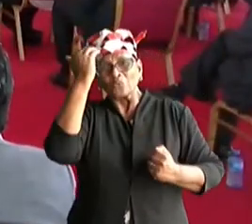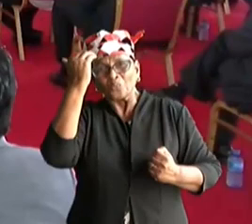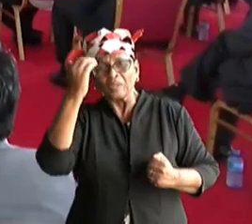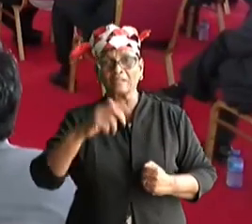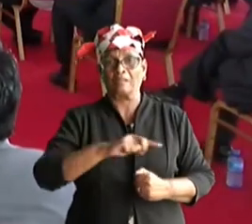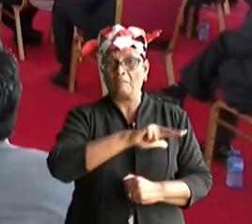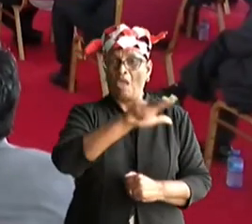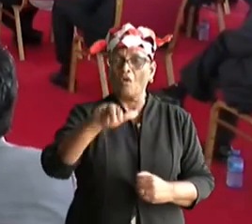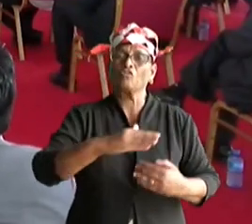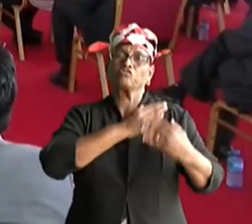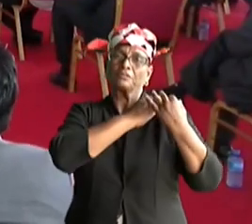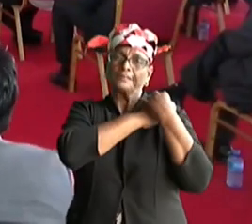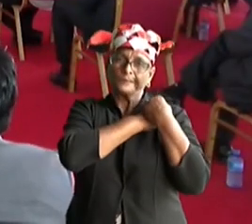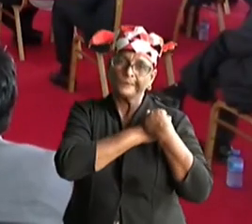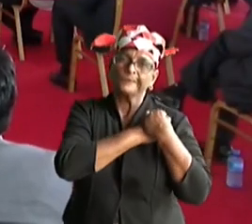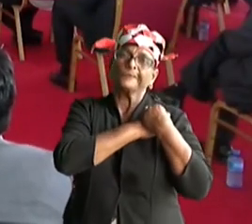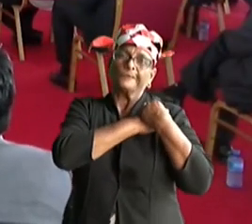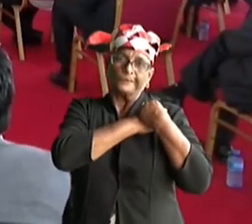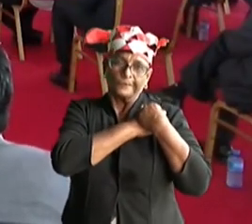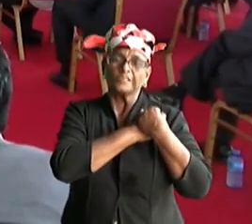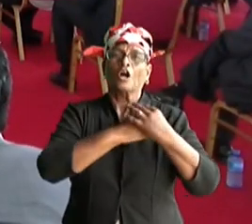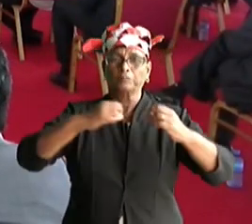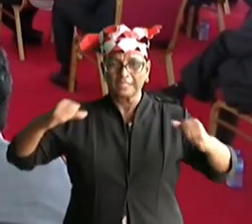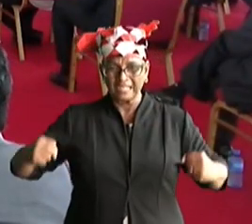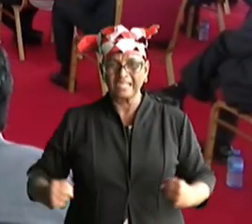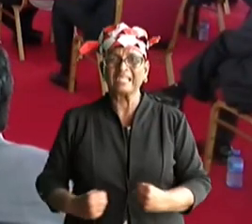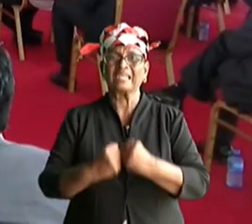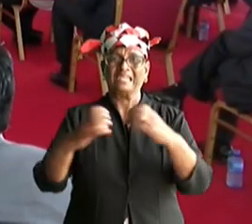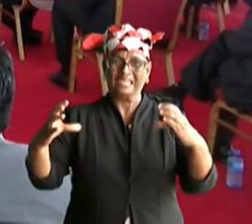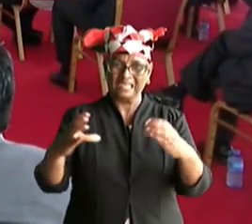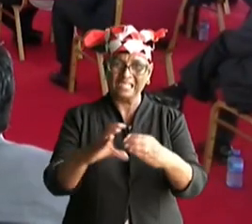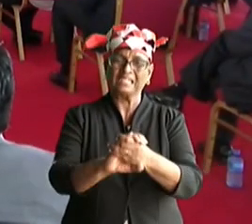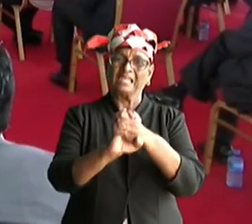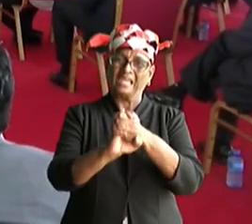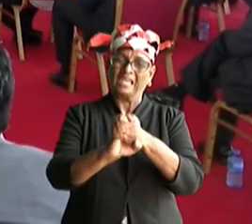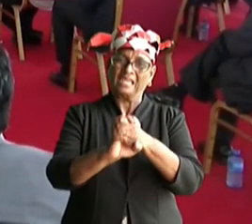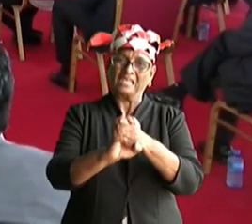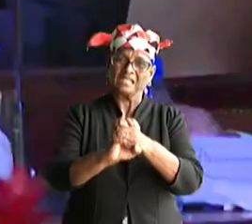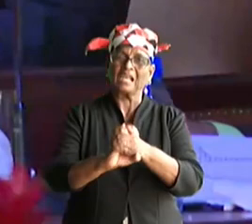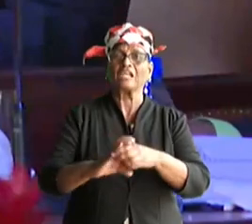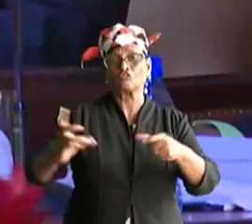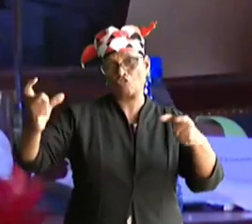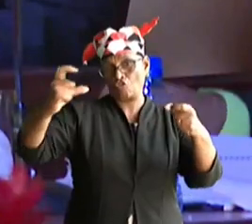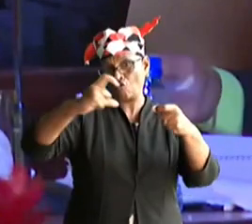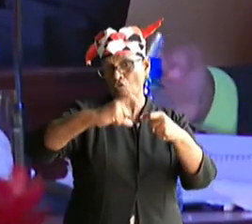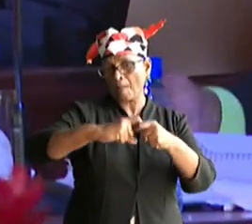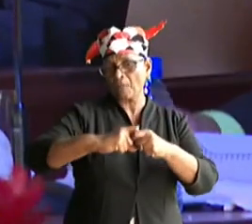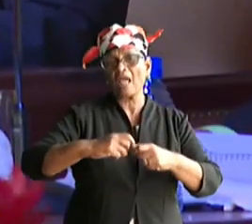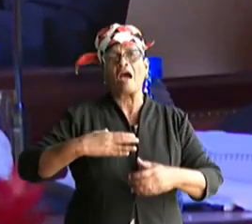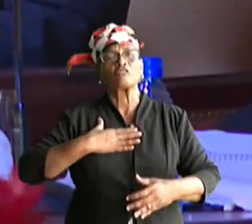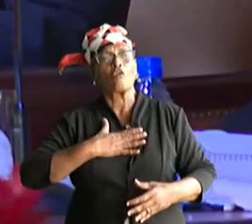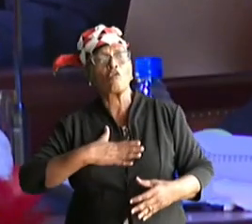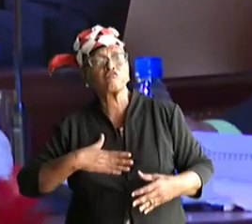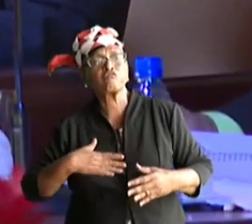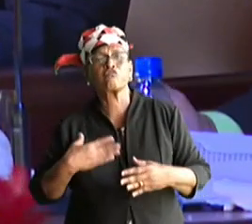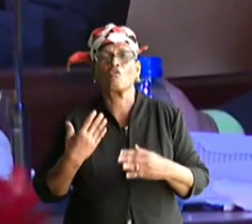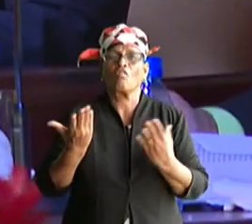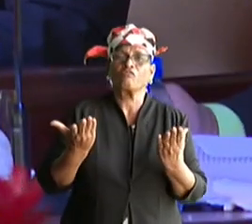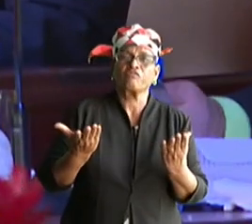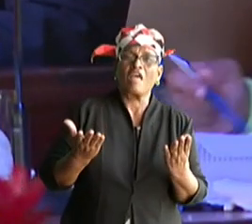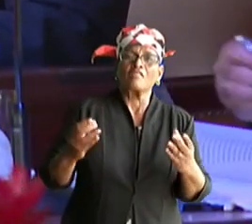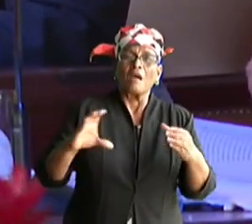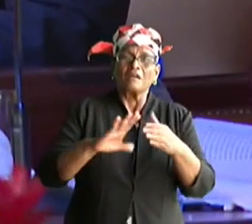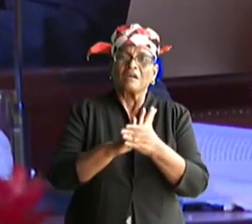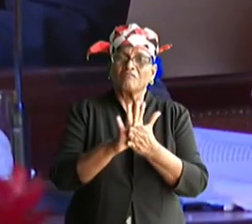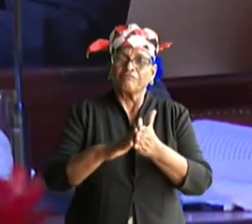de enorme uitdaging om de eenheid, gekoppeld aan de verbroederingsgedachte, de basis te laten